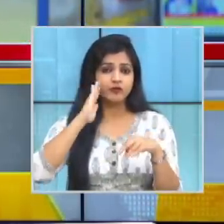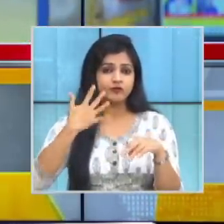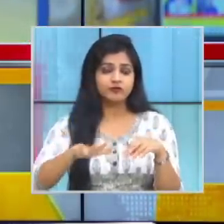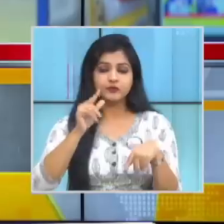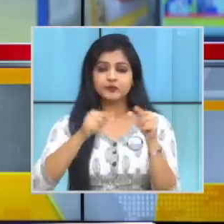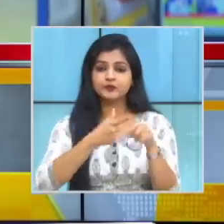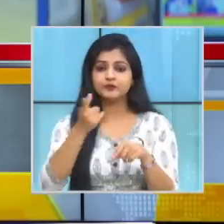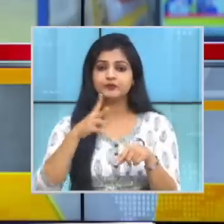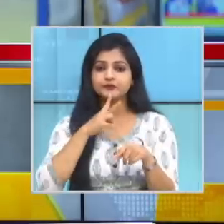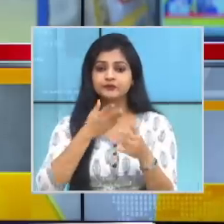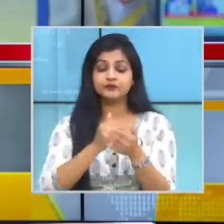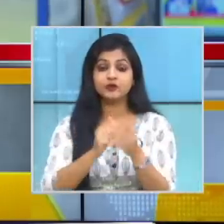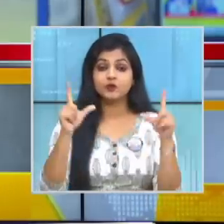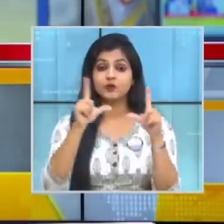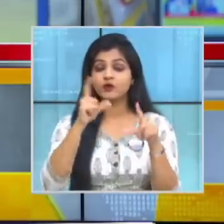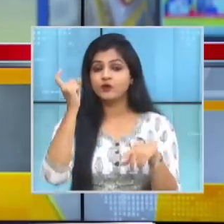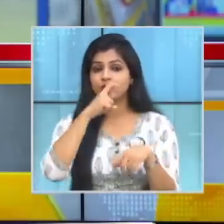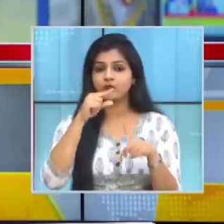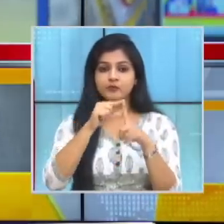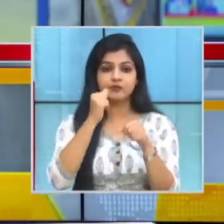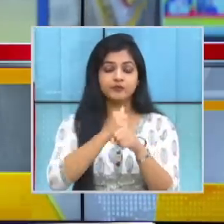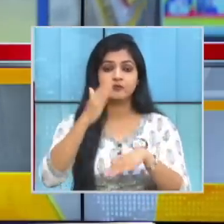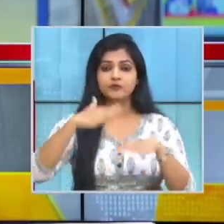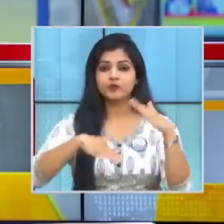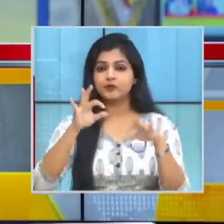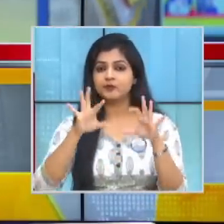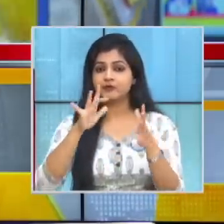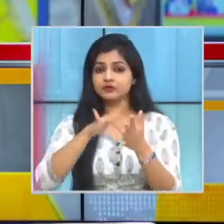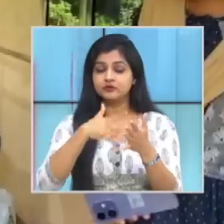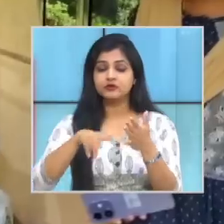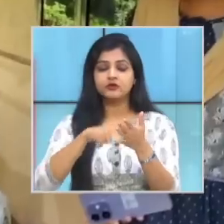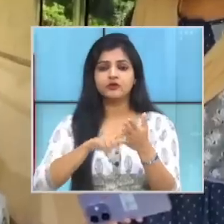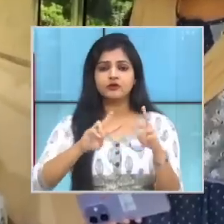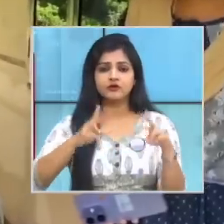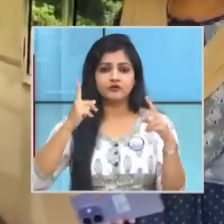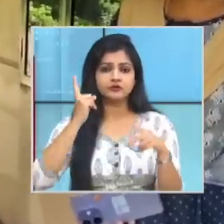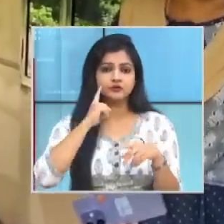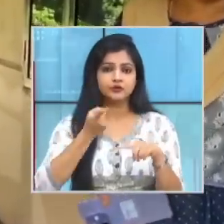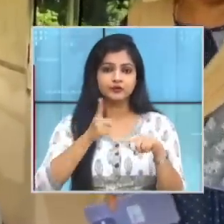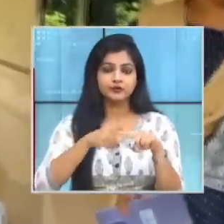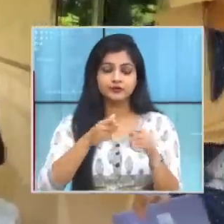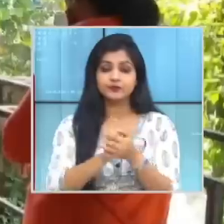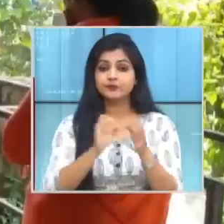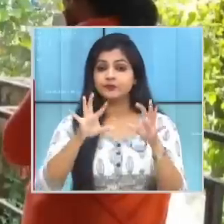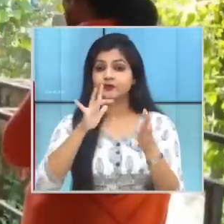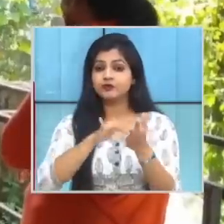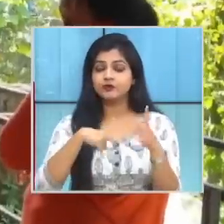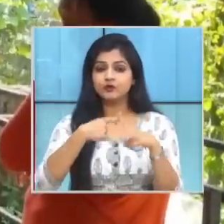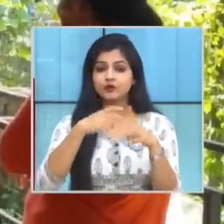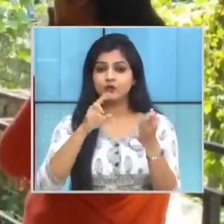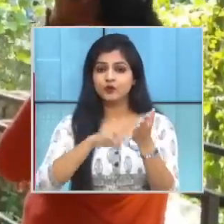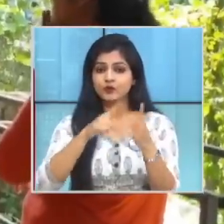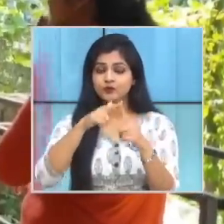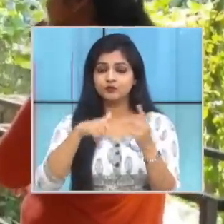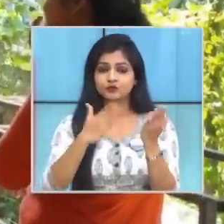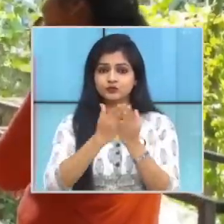നാട്ടുകാർ പറയുന്നു. വയനാട്, കോഴിക്കോട്, പാലക്കാട്, മലപ്പുറം, പത്തനംതിട്ട ജില്ലകളിലാണ് അസാധാരണ പ്രതിഭാസമുണ്ടായത്. പത്തനംതിട്ടയിൽ കോന്നി വെട്ടൂർ സ്കൂളിന്